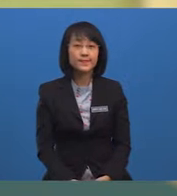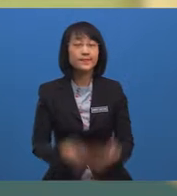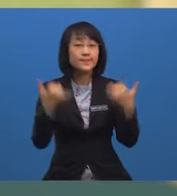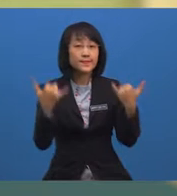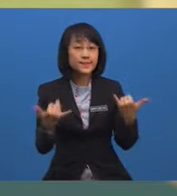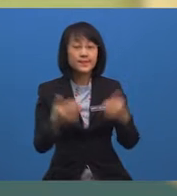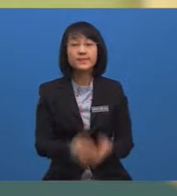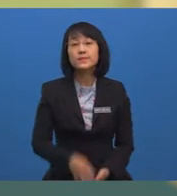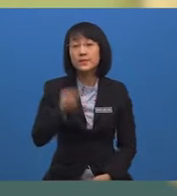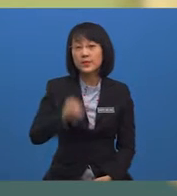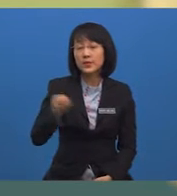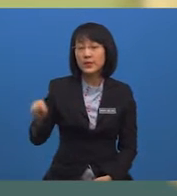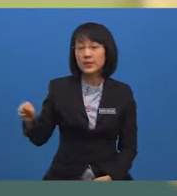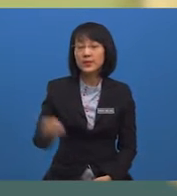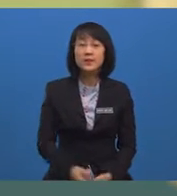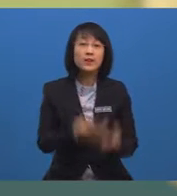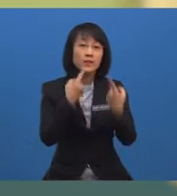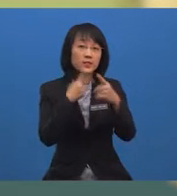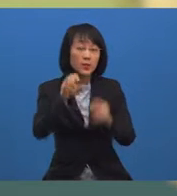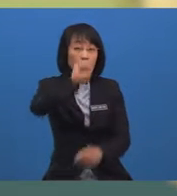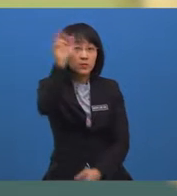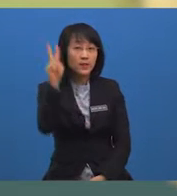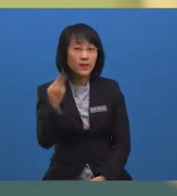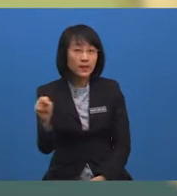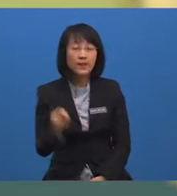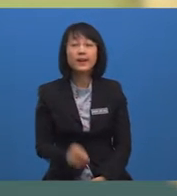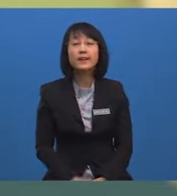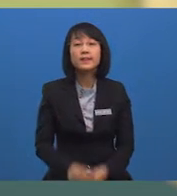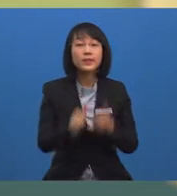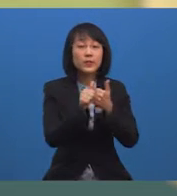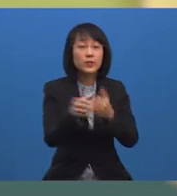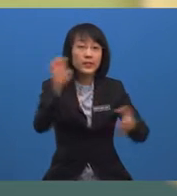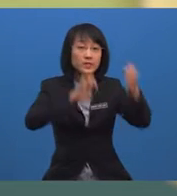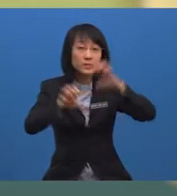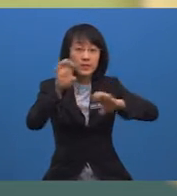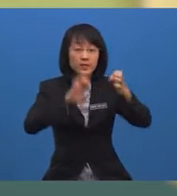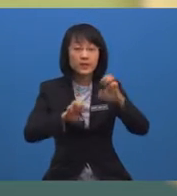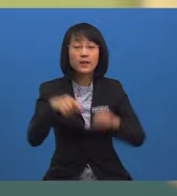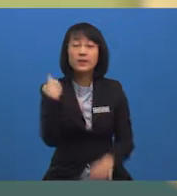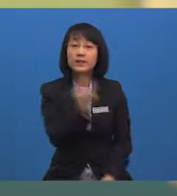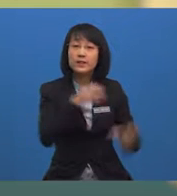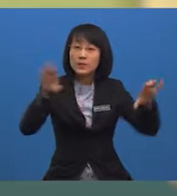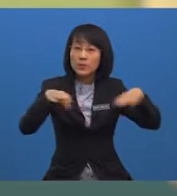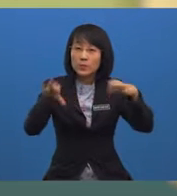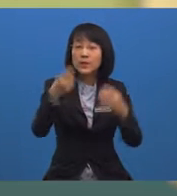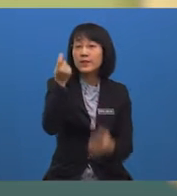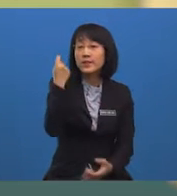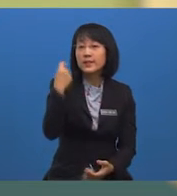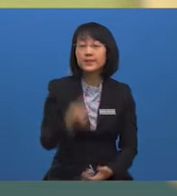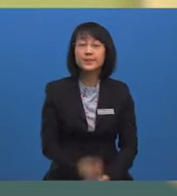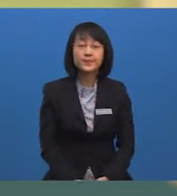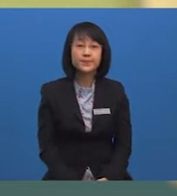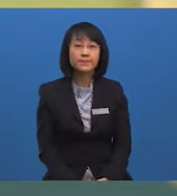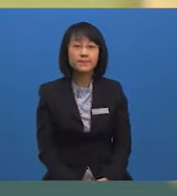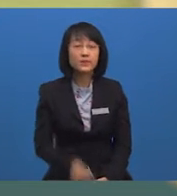Sekarang, murid-murid, jawab soalan berdasarkan eksperimen yang kita lakukan sebentar tadi.